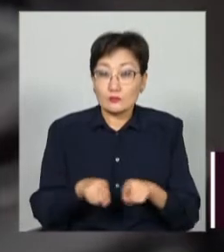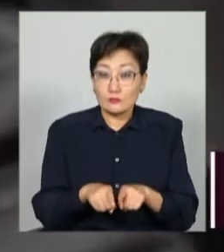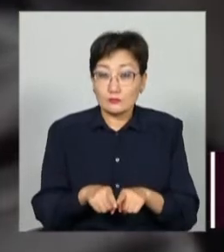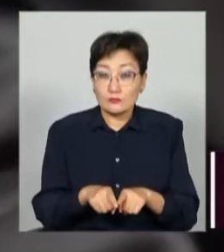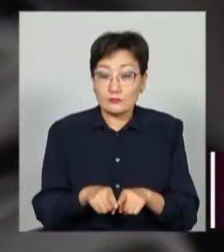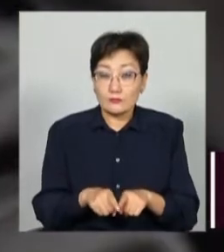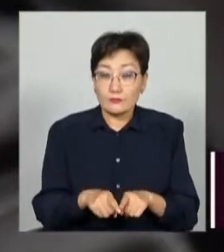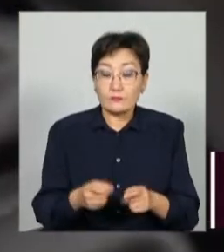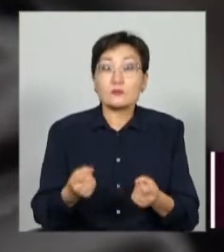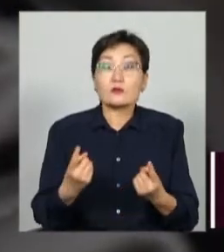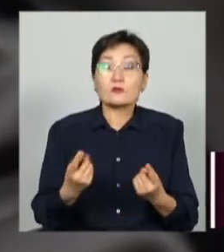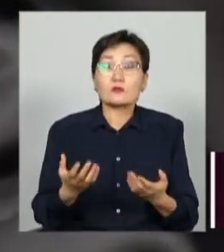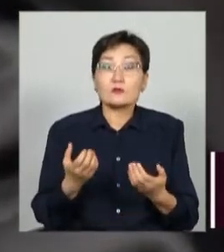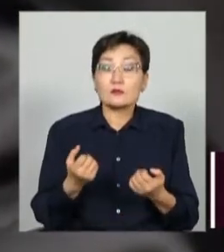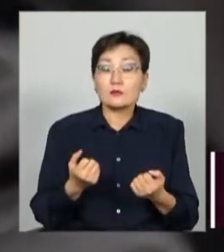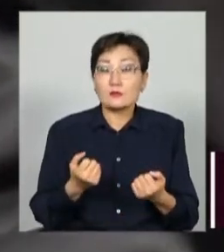Неден?